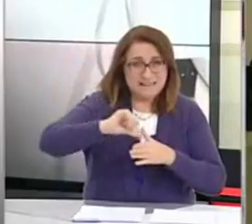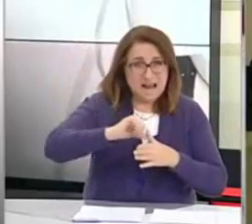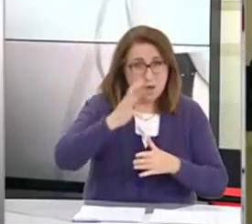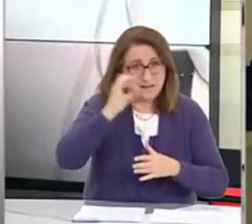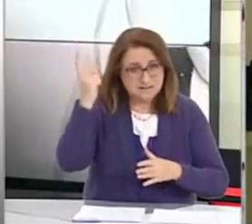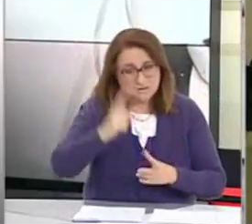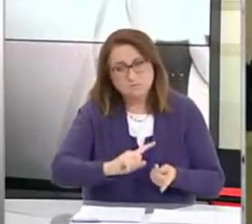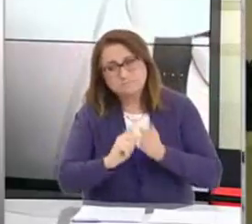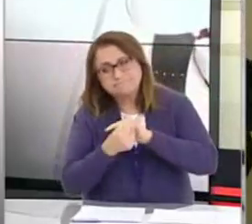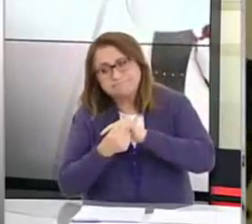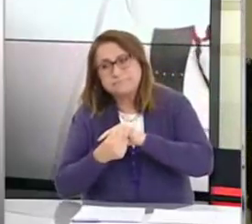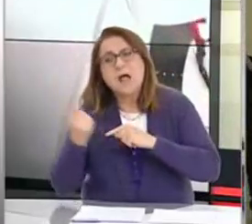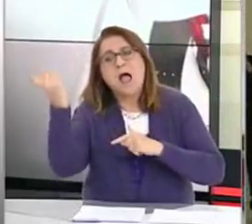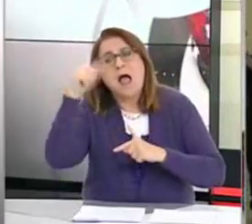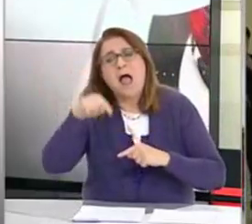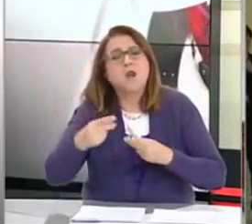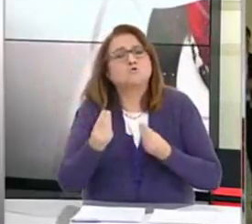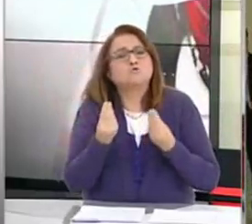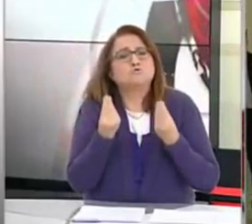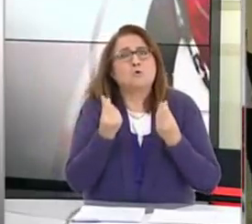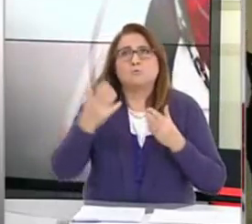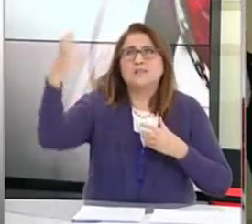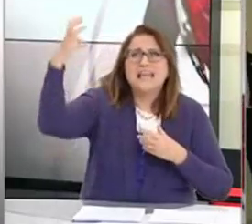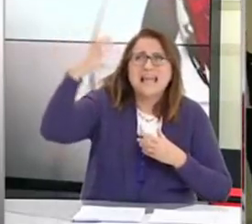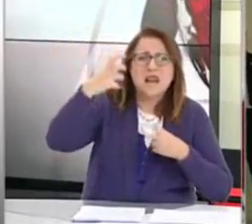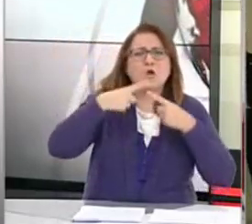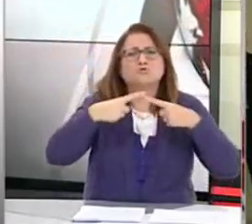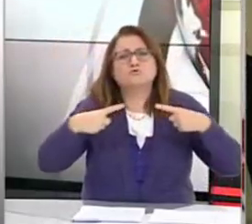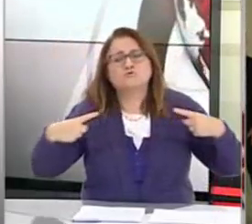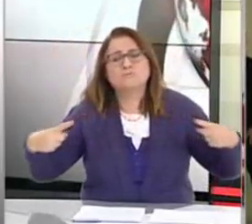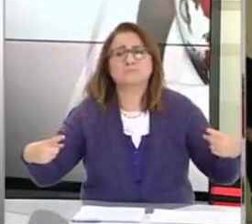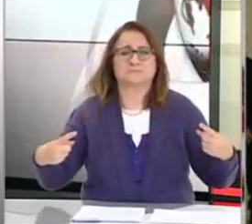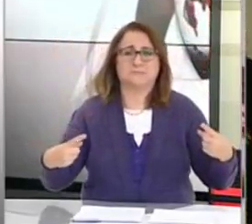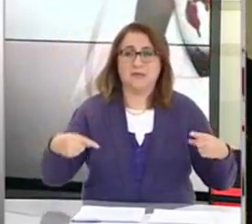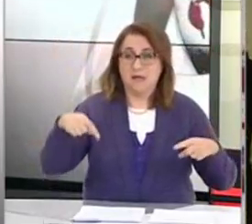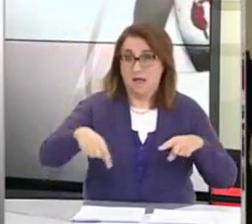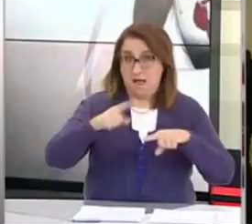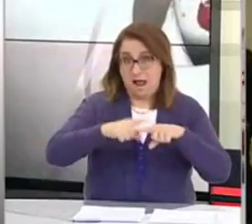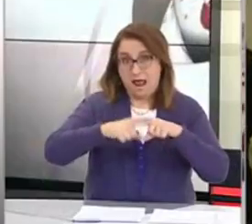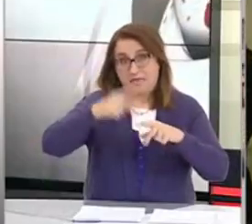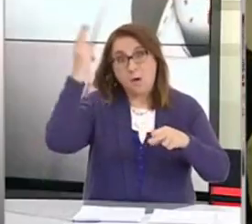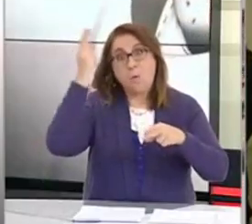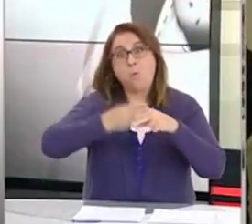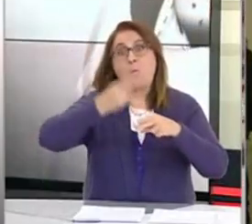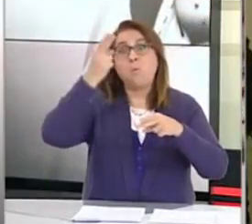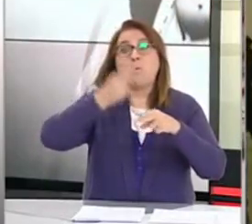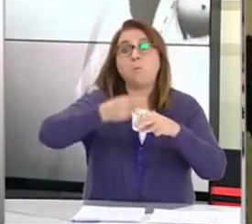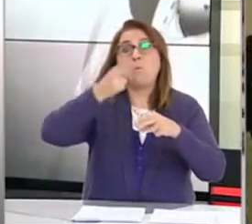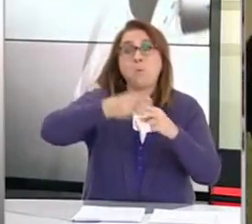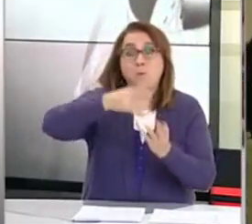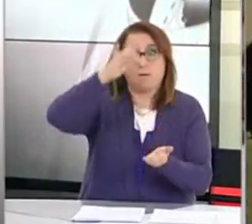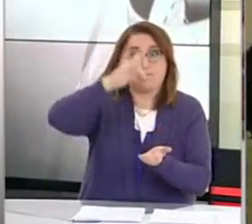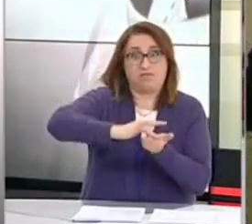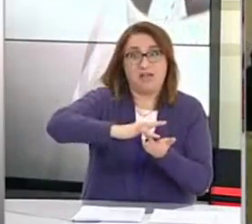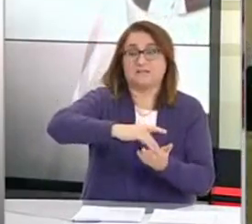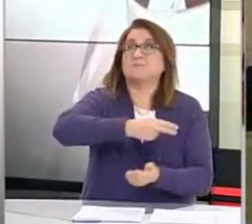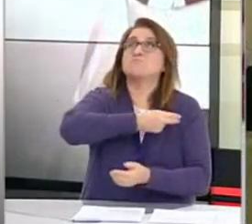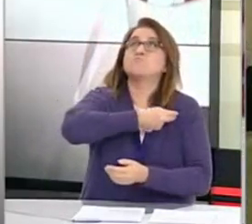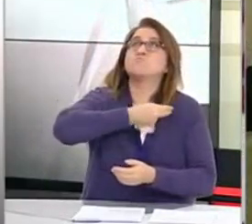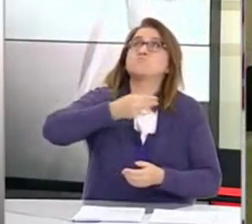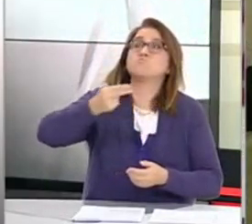σε μια τοποθεσία στον πλανήτη που έχει αυτό το συγκριτικό πλεονέκτημα και τη δυνατότητα να